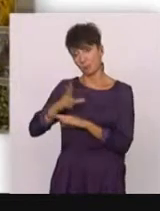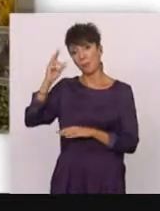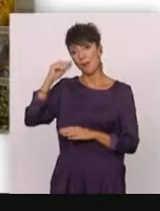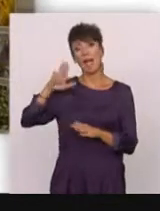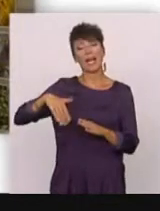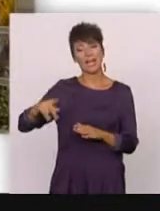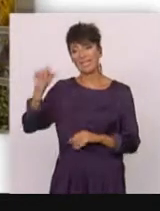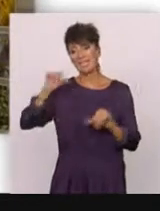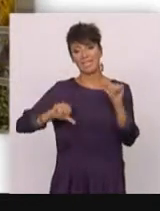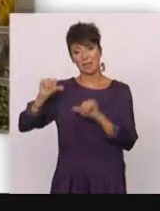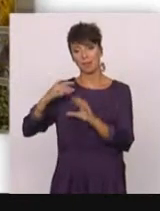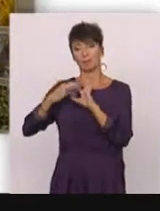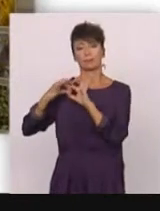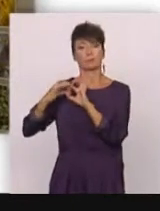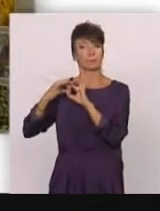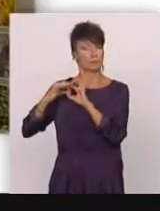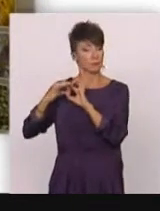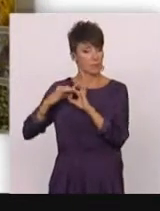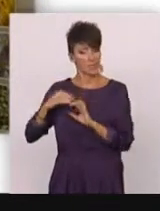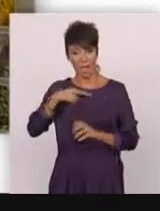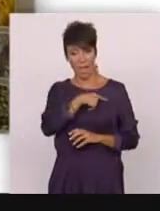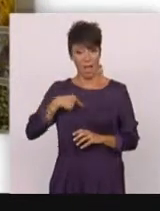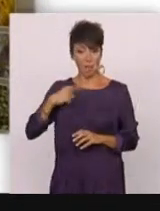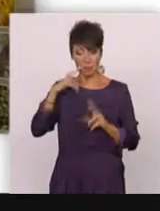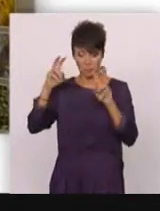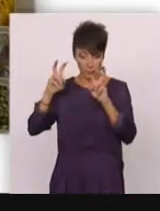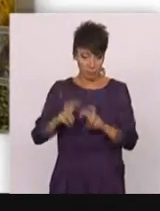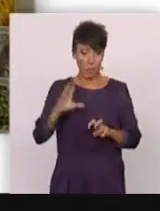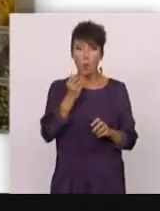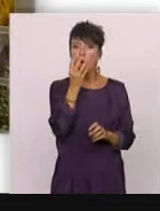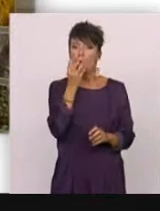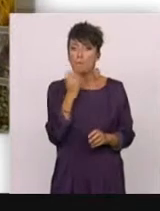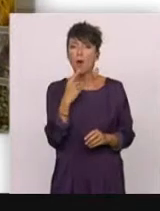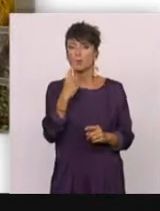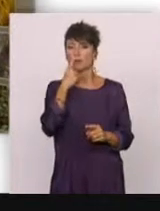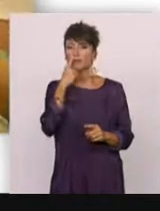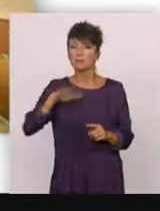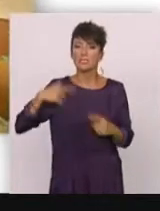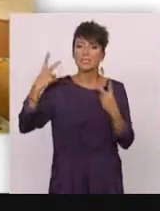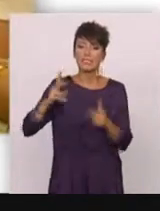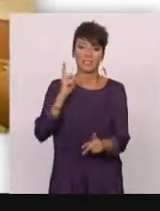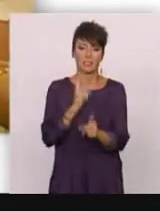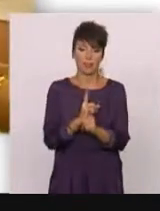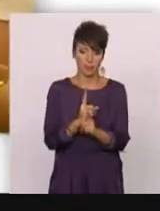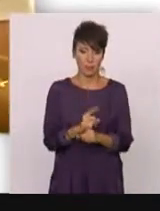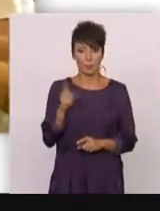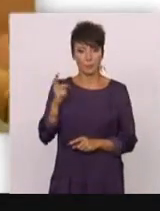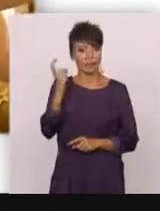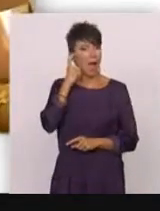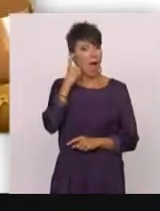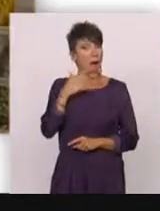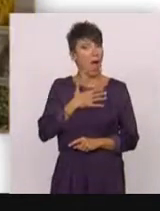εκεί σε συνεργασία με τους καθηγητές μου κάναμε αναλύσεις πάνω στα βότανα και στα αρωματικά φυτά της Κρήτης. Και εκεί είδα